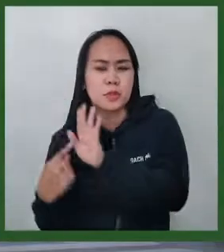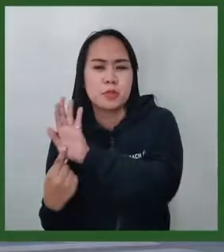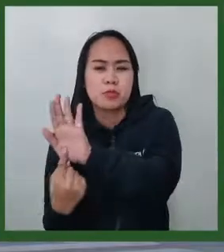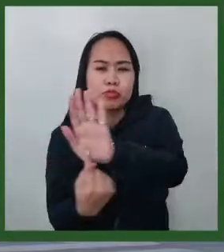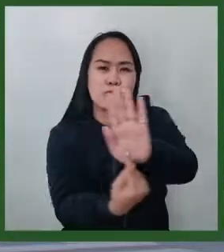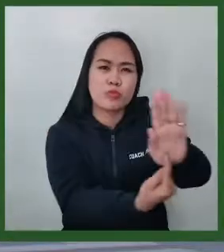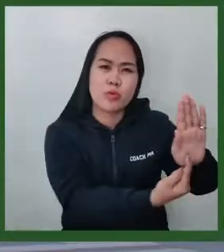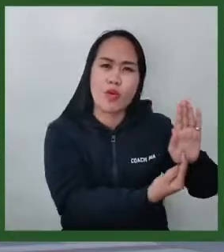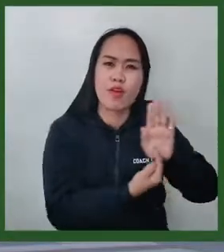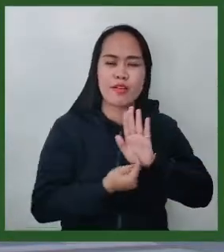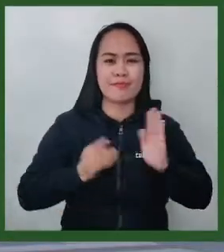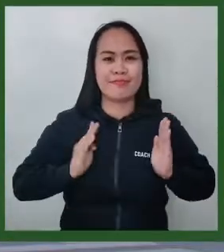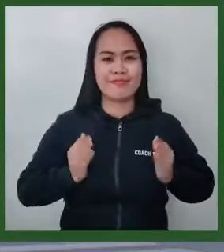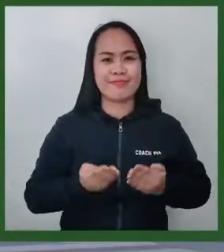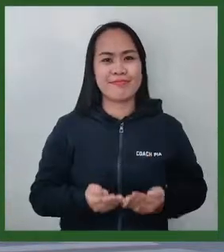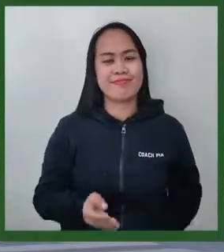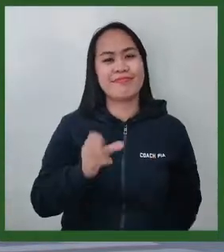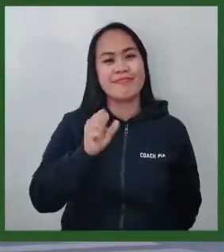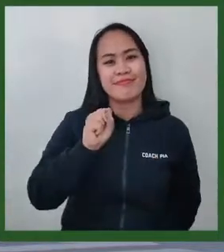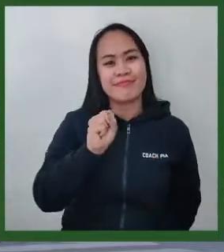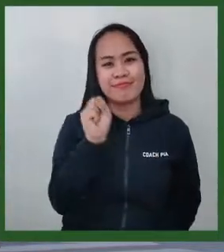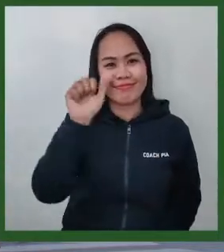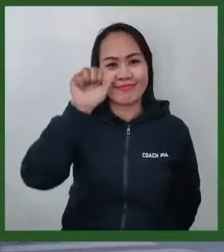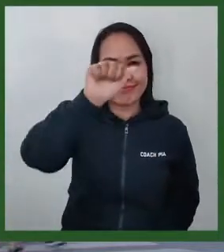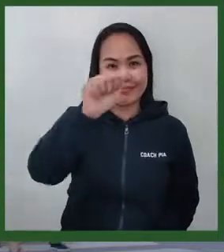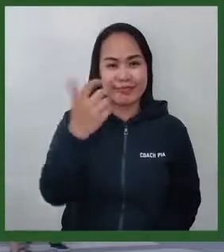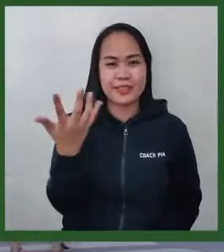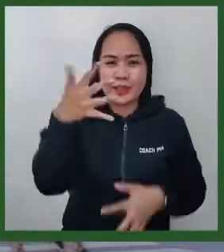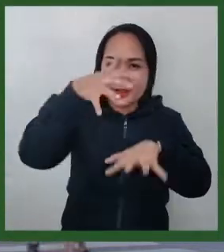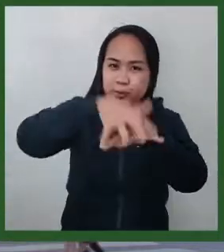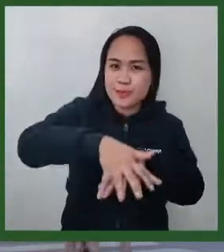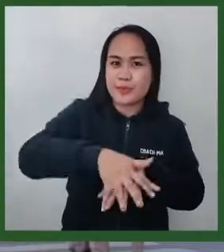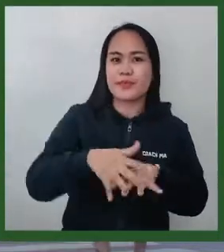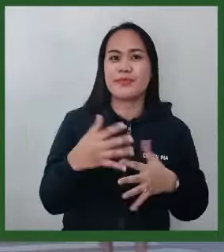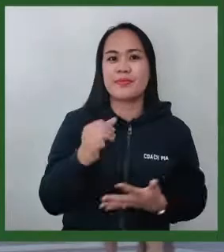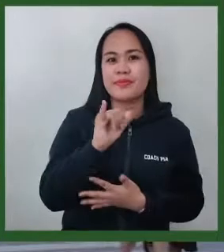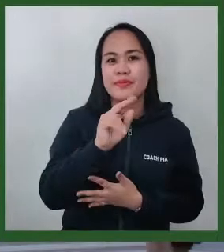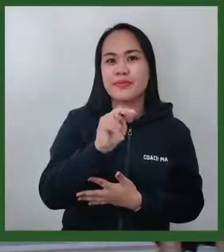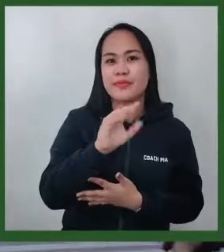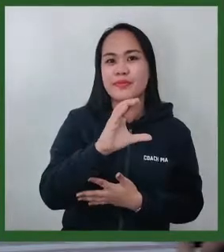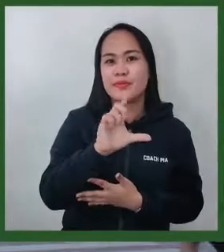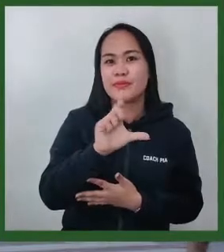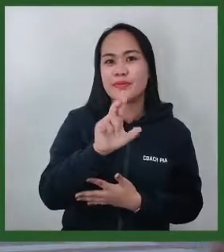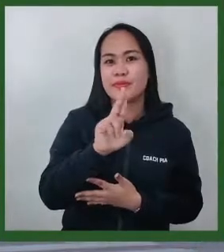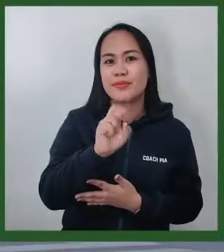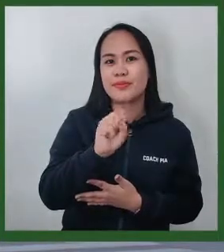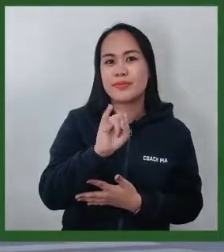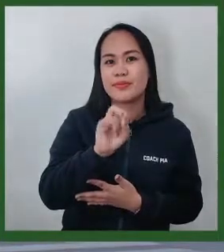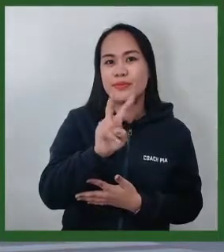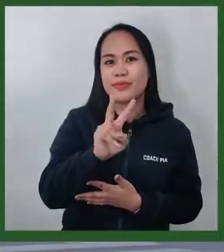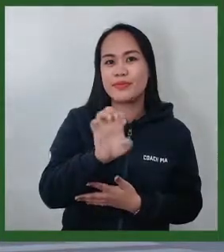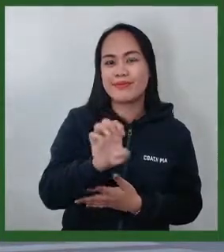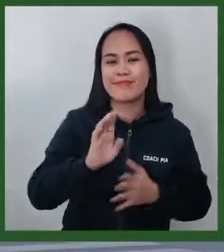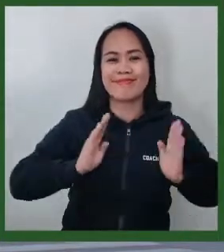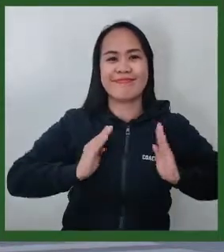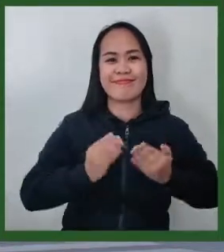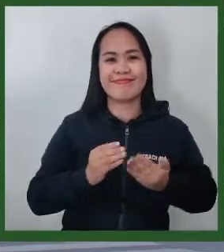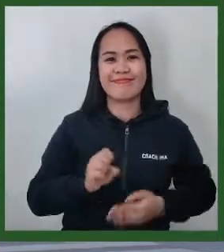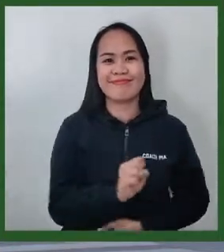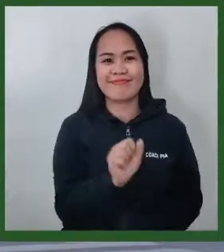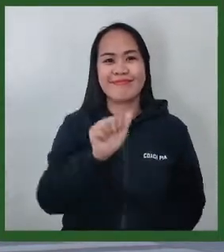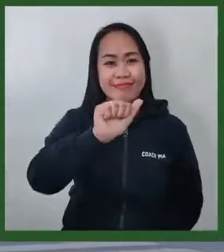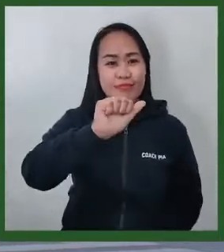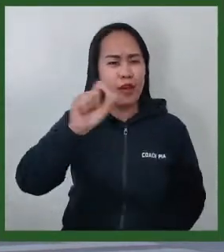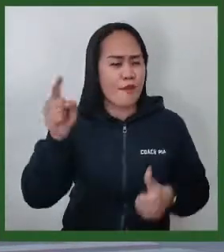publiko na ang Barangay San Antonio ay isang inclusive barangay. And because of this, Barangay San Antonio is the first